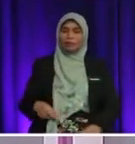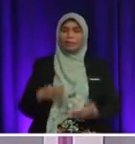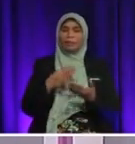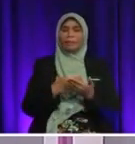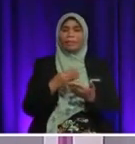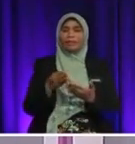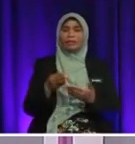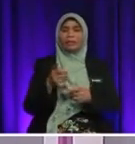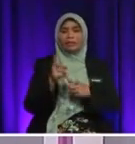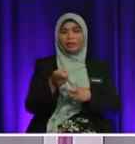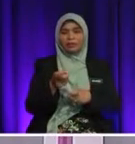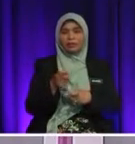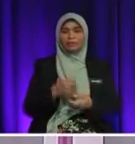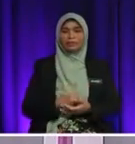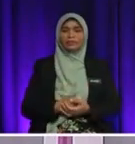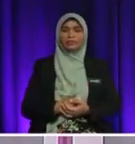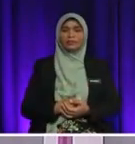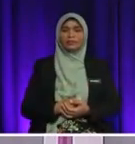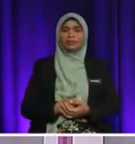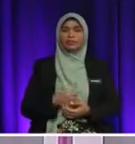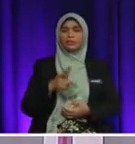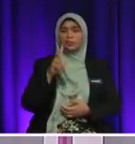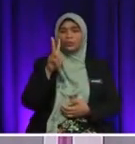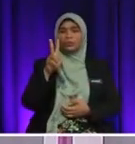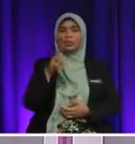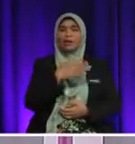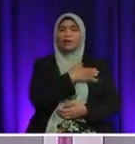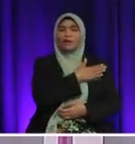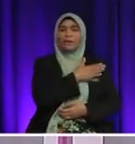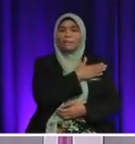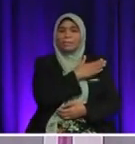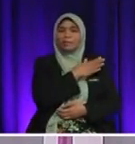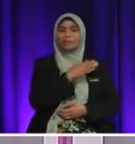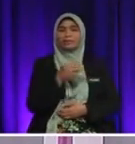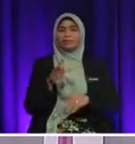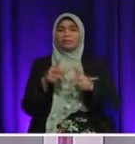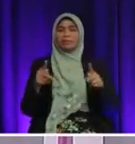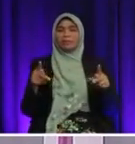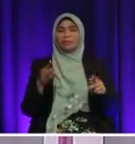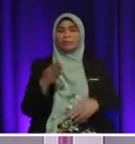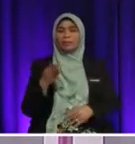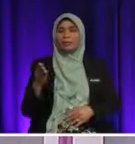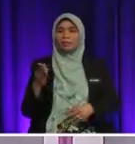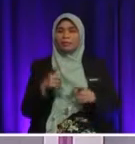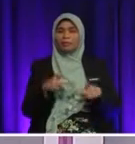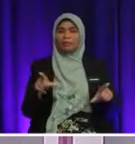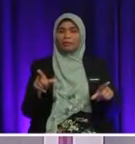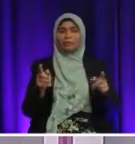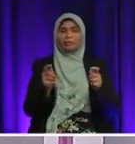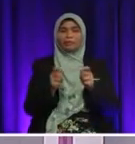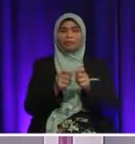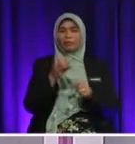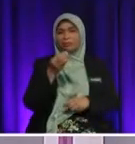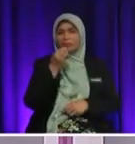ya, pergi jumpa raja, dapat hadiah. Hadiah apa? Dua hamba sahaya. Dan pelbagai lagi barang-barangan lain seperti